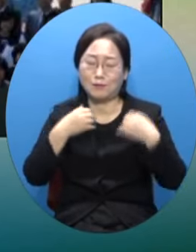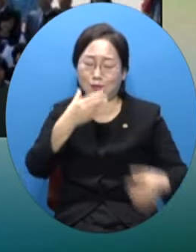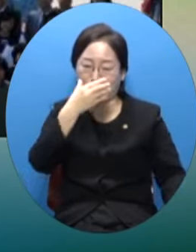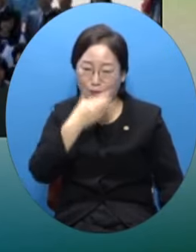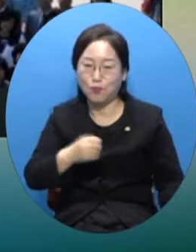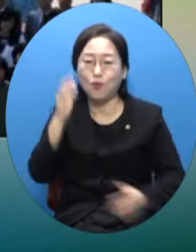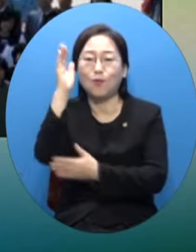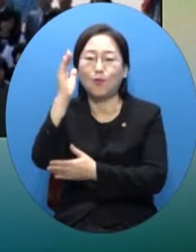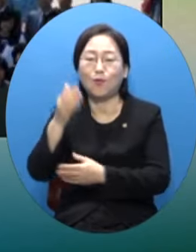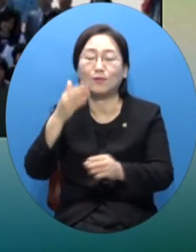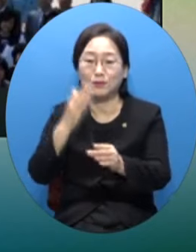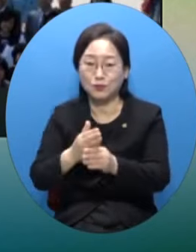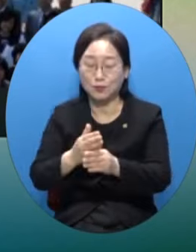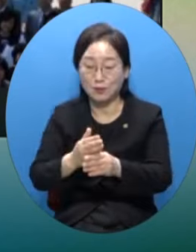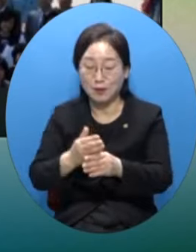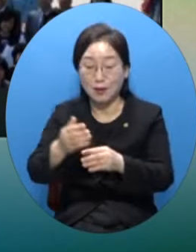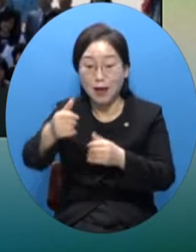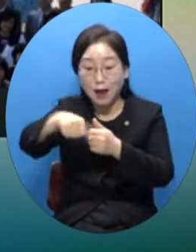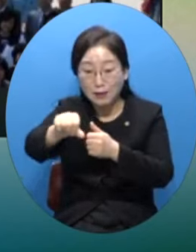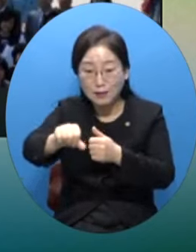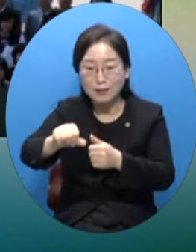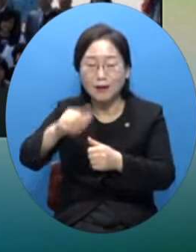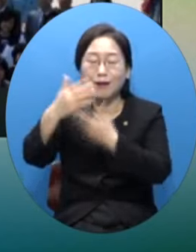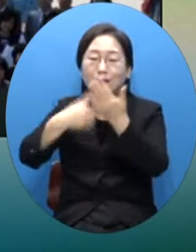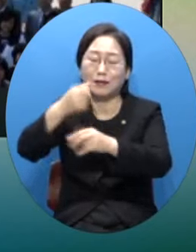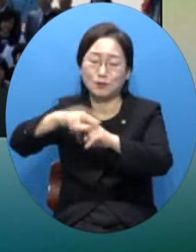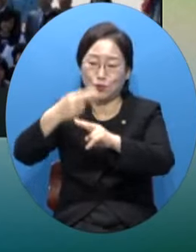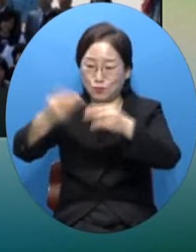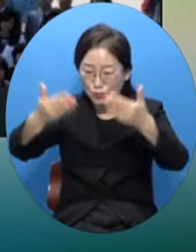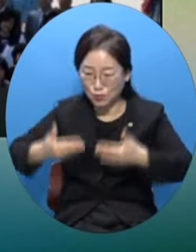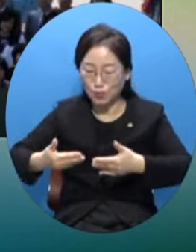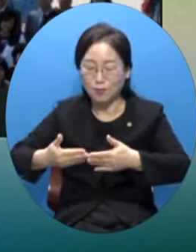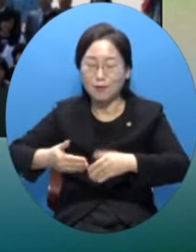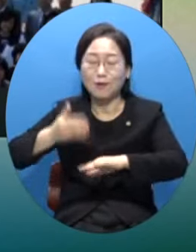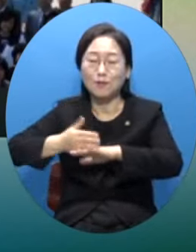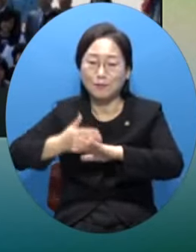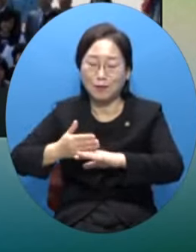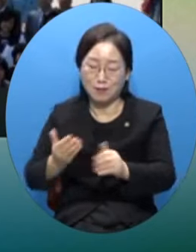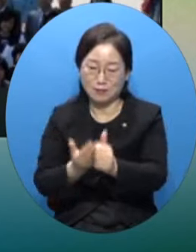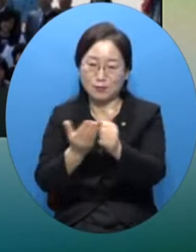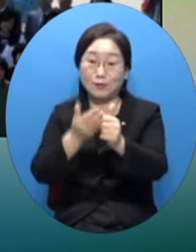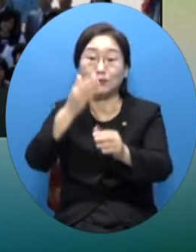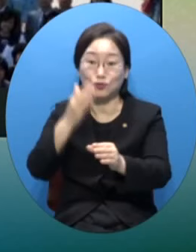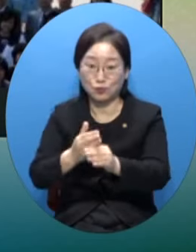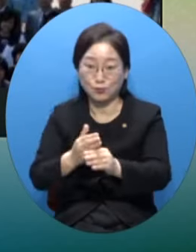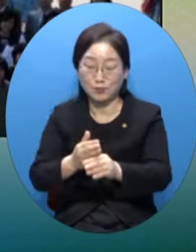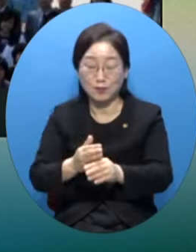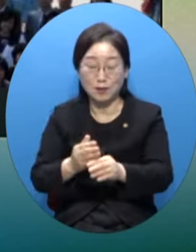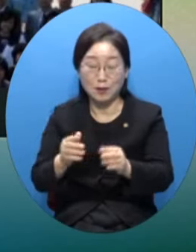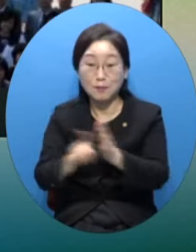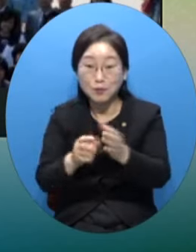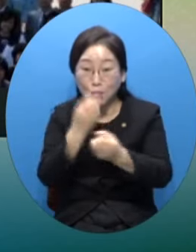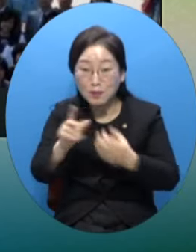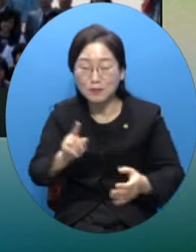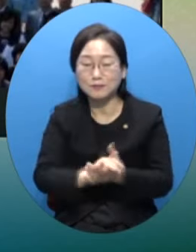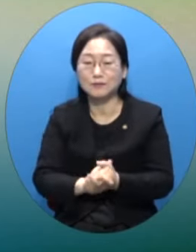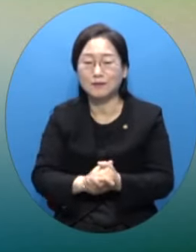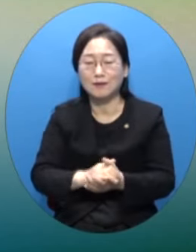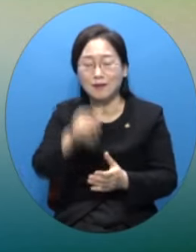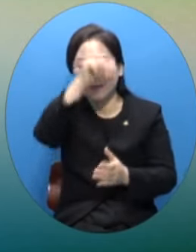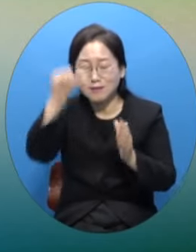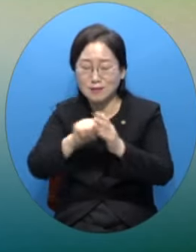계시고 자폐증 아들을 하나님 주신 선물로 잘 양육하고 있습니다. 이렇게 믿음으로 고백합니다. 인생 최고의